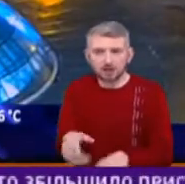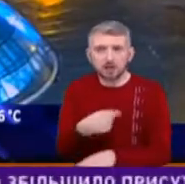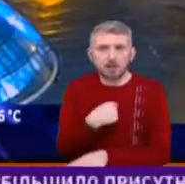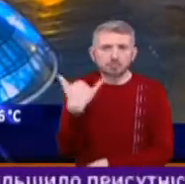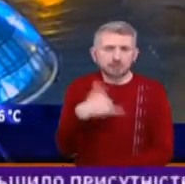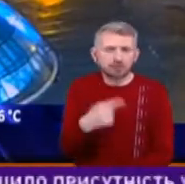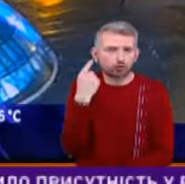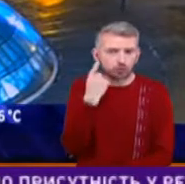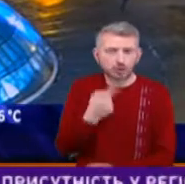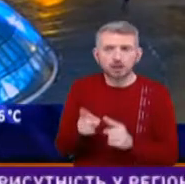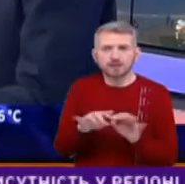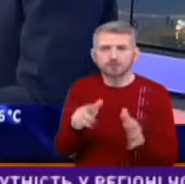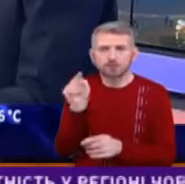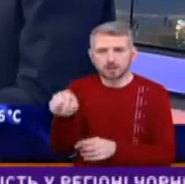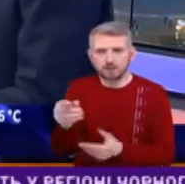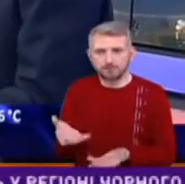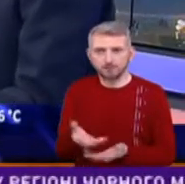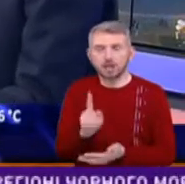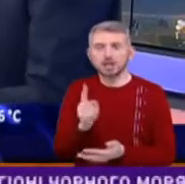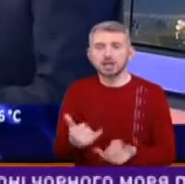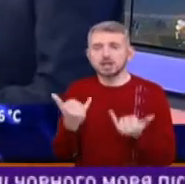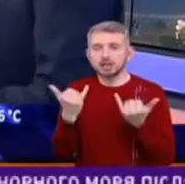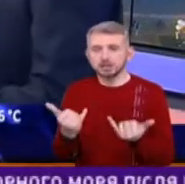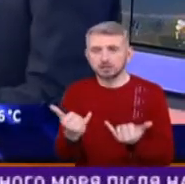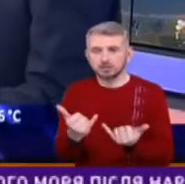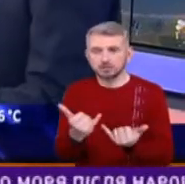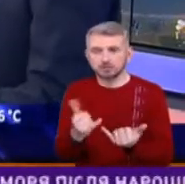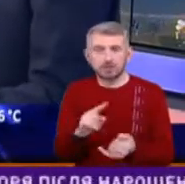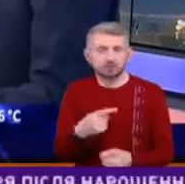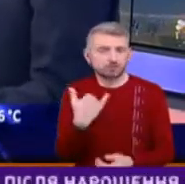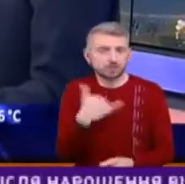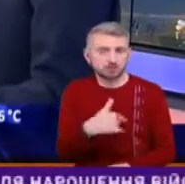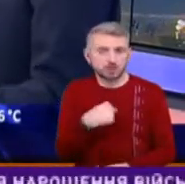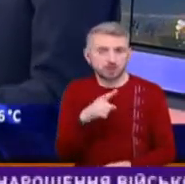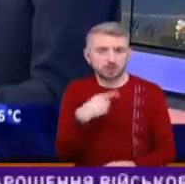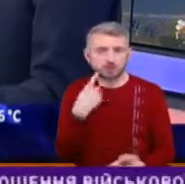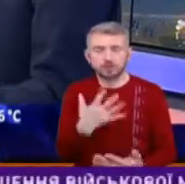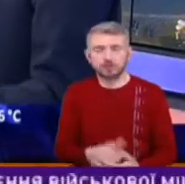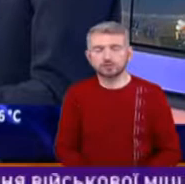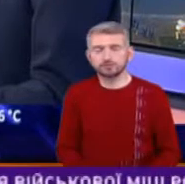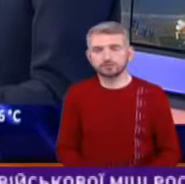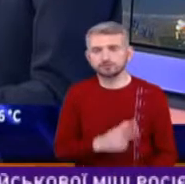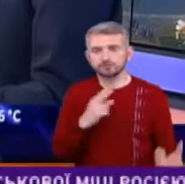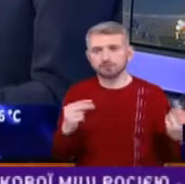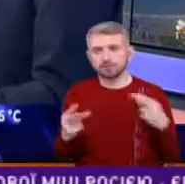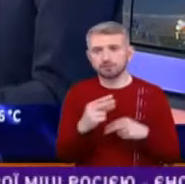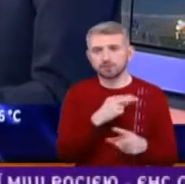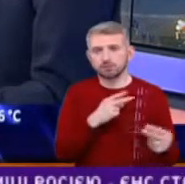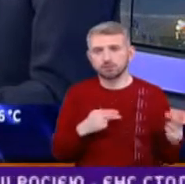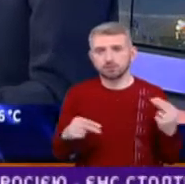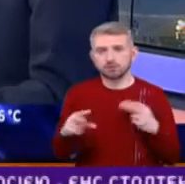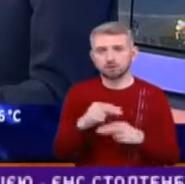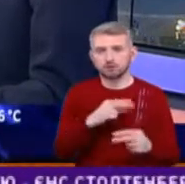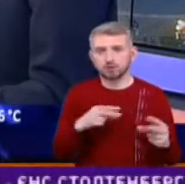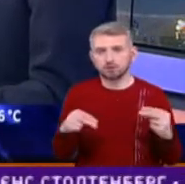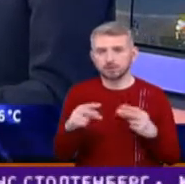це чути, але там це відбувається. Але зараз... А що нам дивно чути? Я теж уявляю, що родичі... Непотизм для України абсолютно